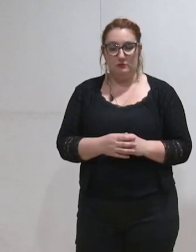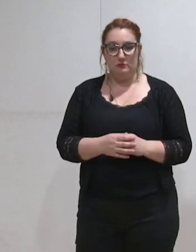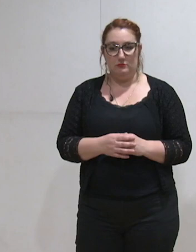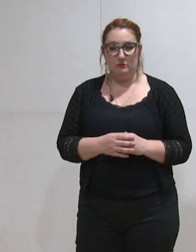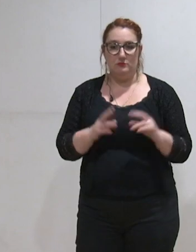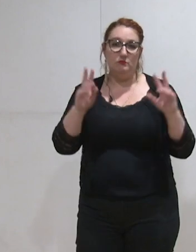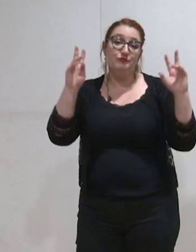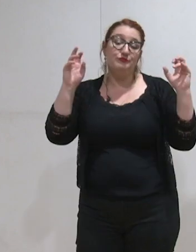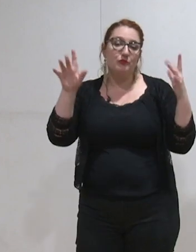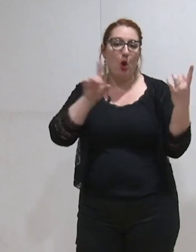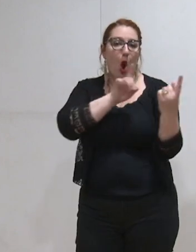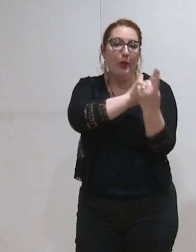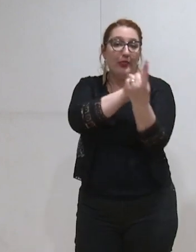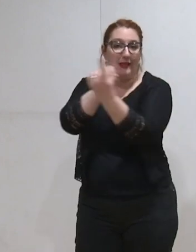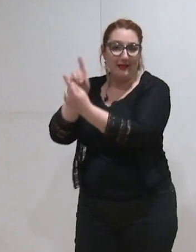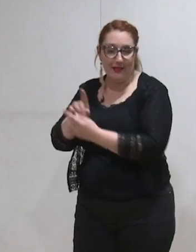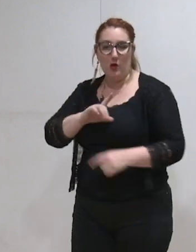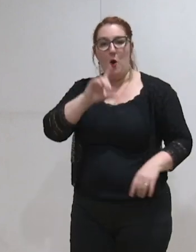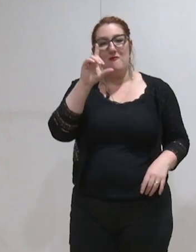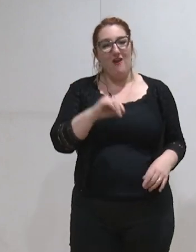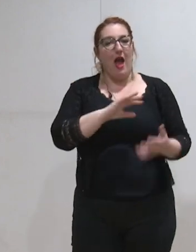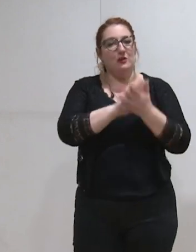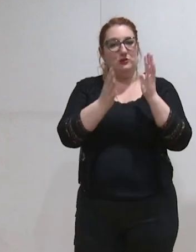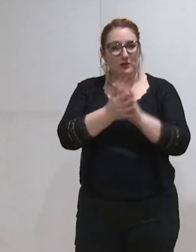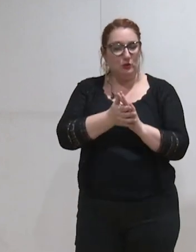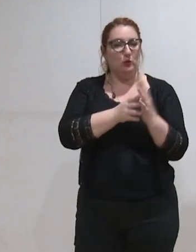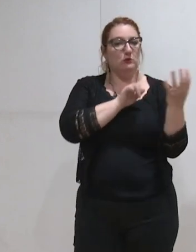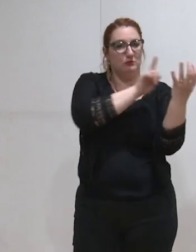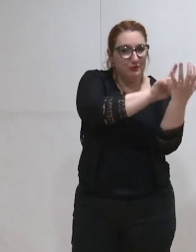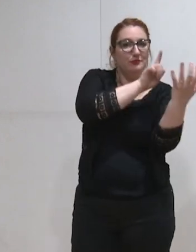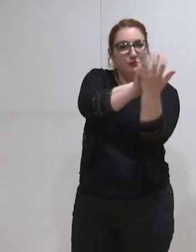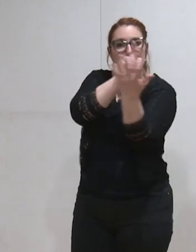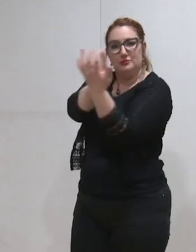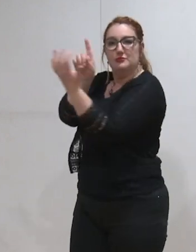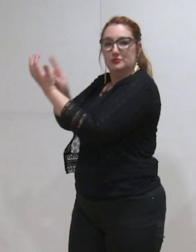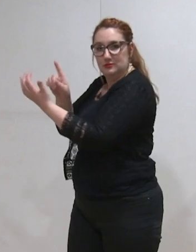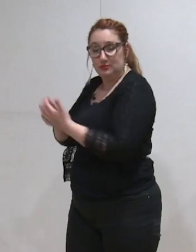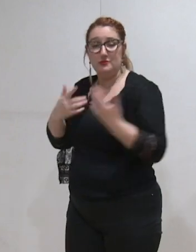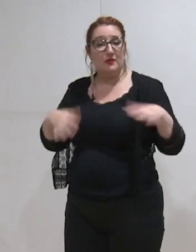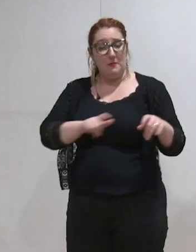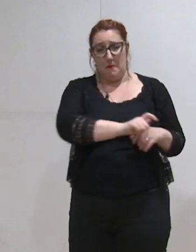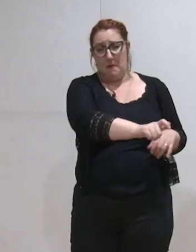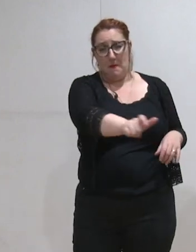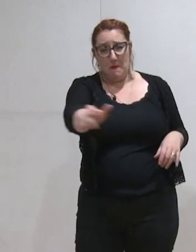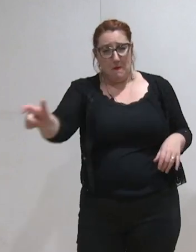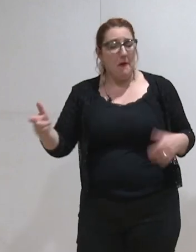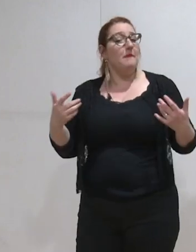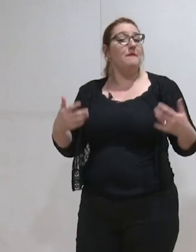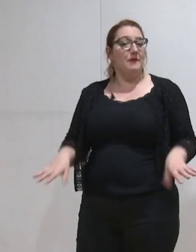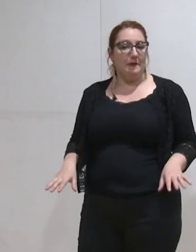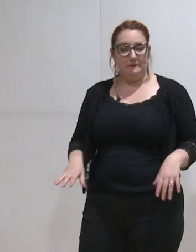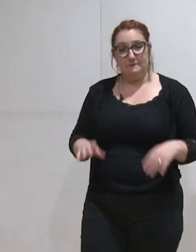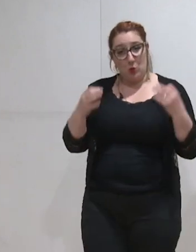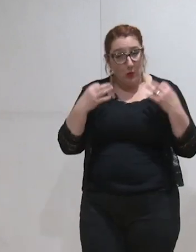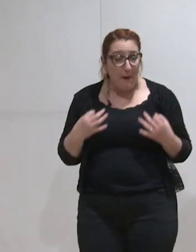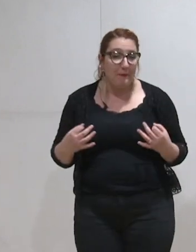si j'ose dire euh au 20 associations les unes après les autres et ça nous paraissait important de prendre ce